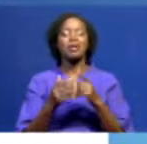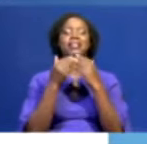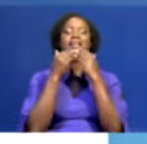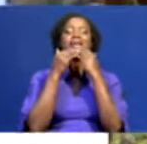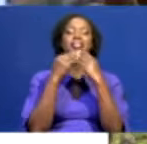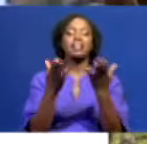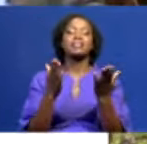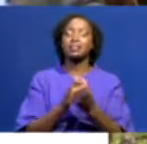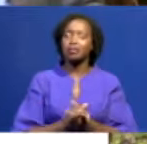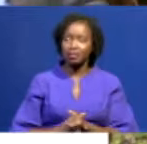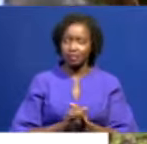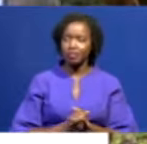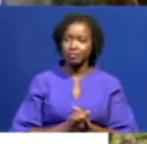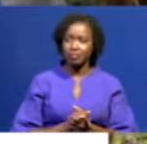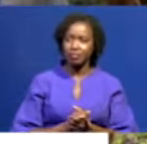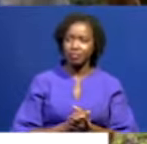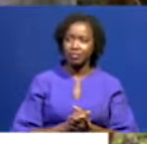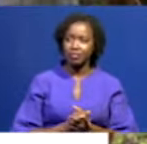iliyopigwa.